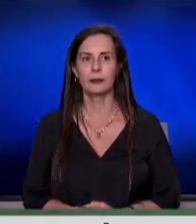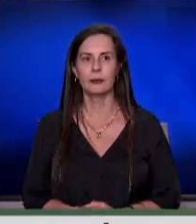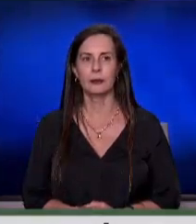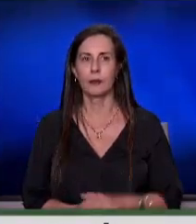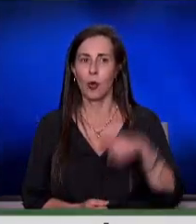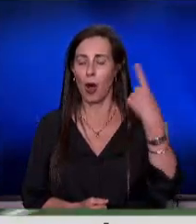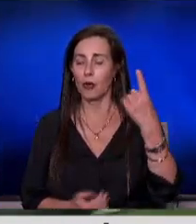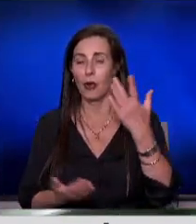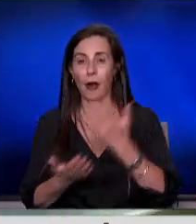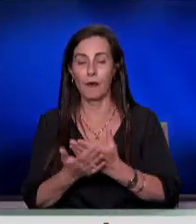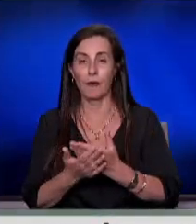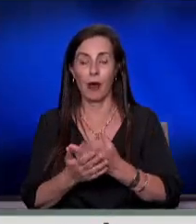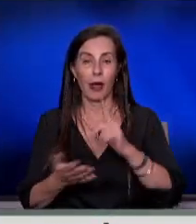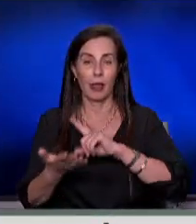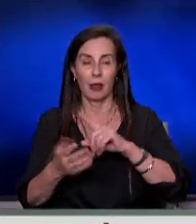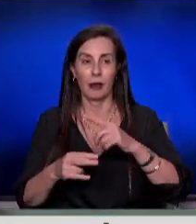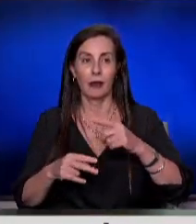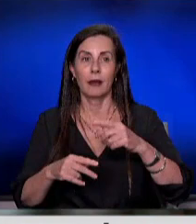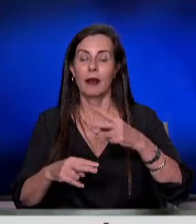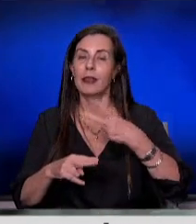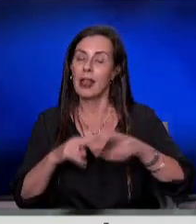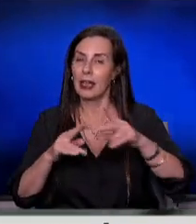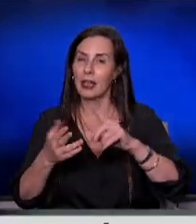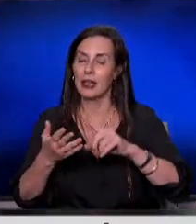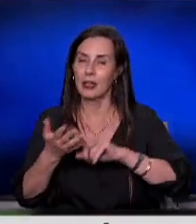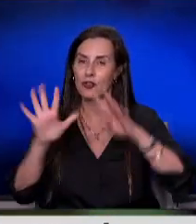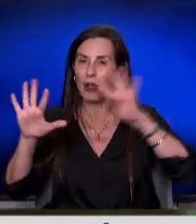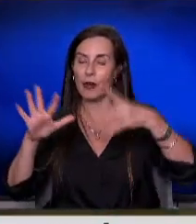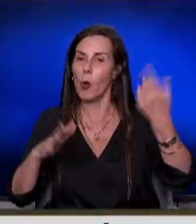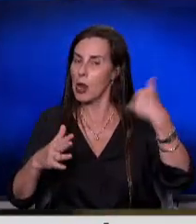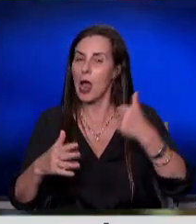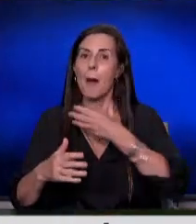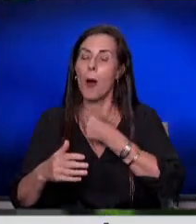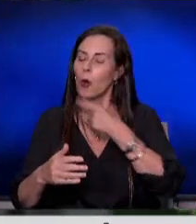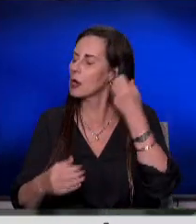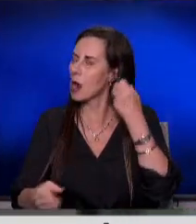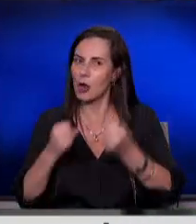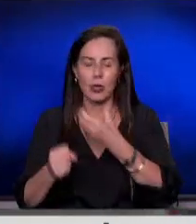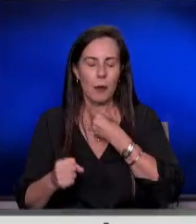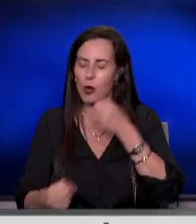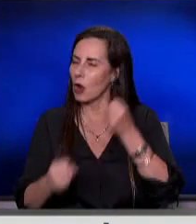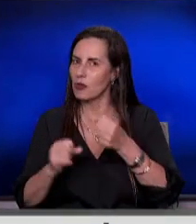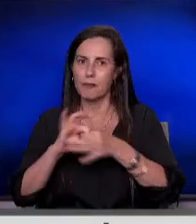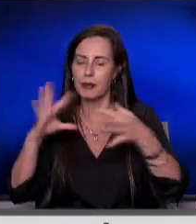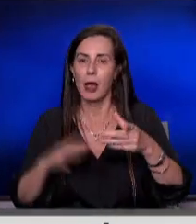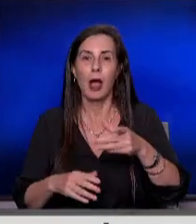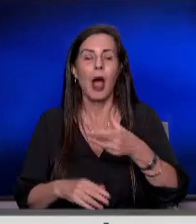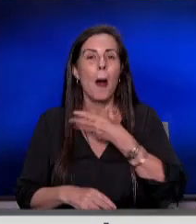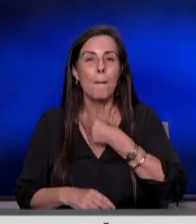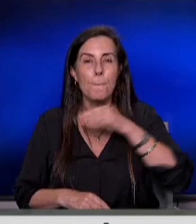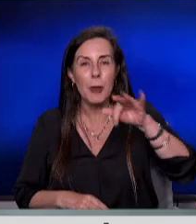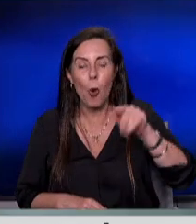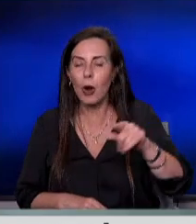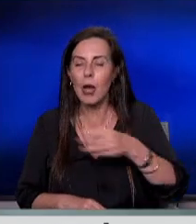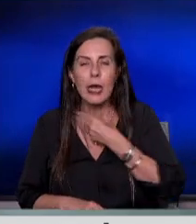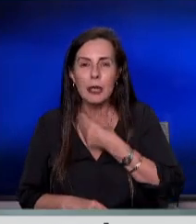אליעזר, מכור נקי מהימורים כבר 9.5 שנים, יודע היטב כמה קשה לצאת מהתמכרות להימורים. המכור להימורים,